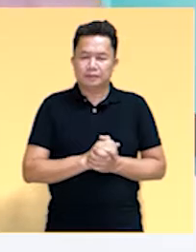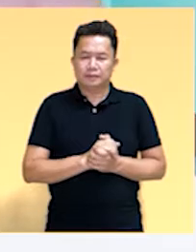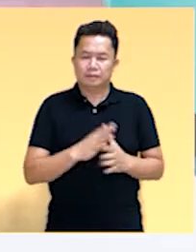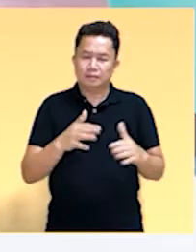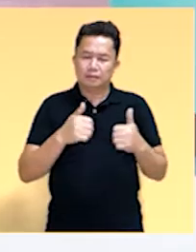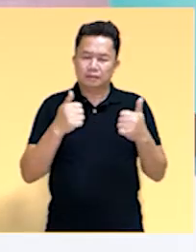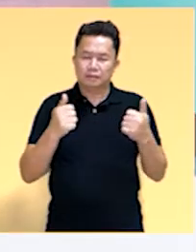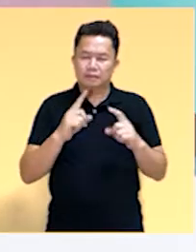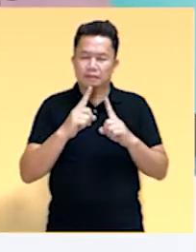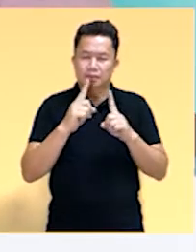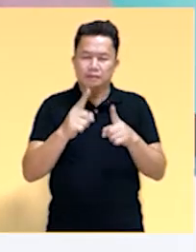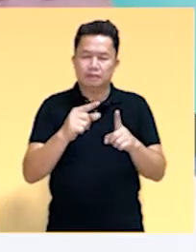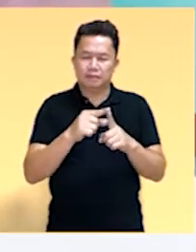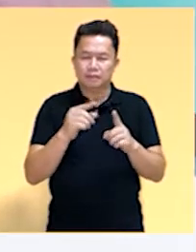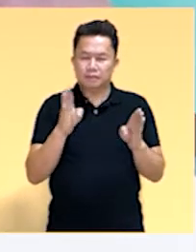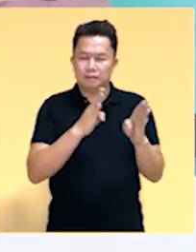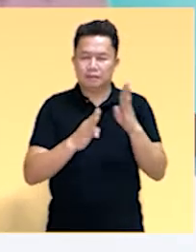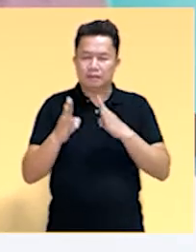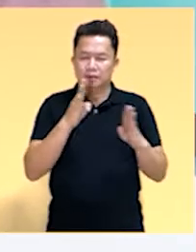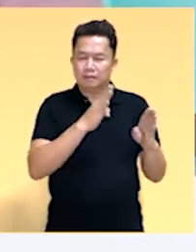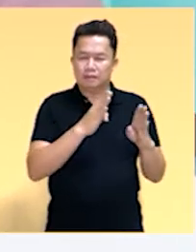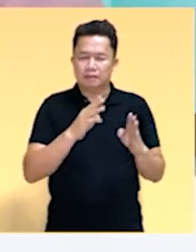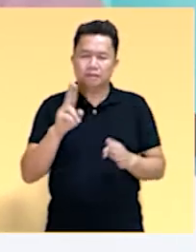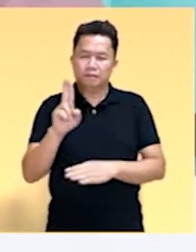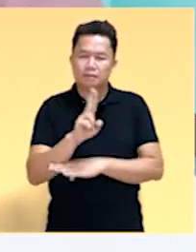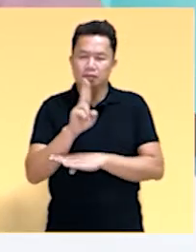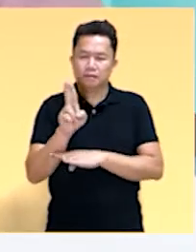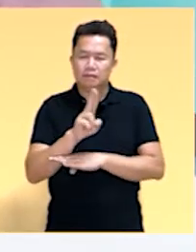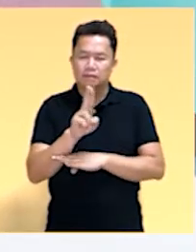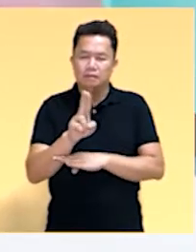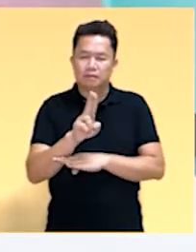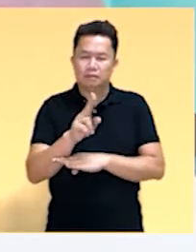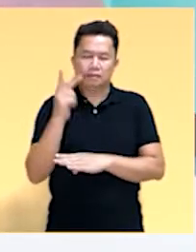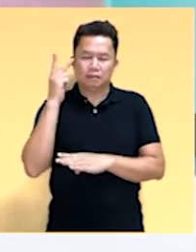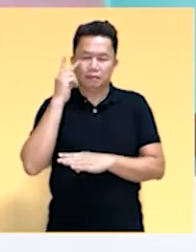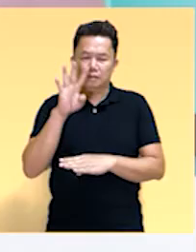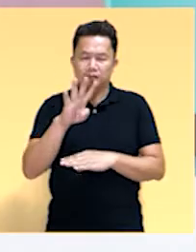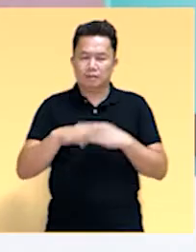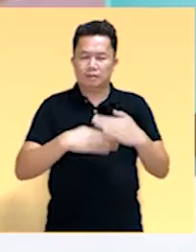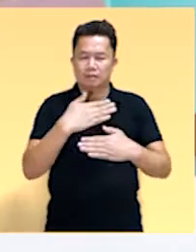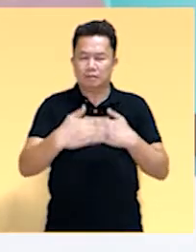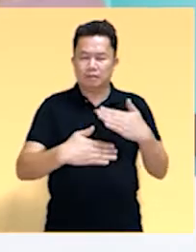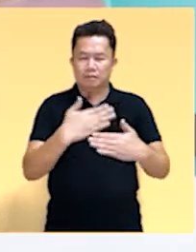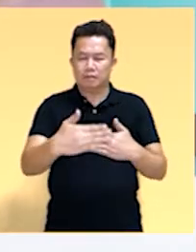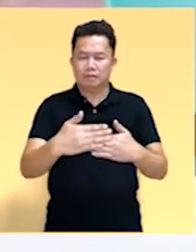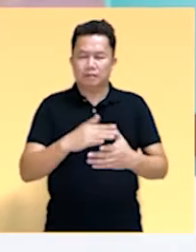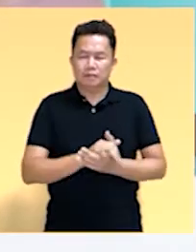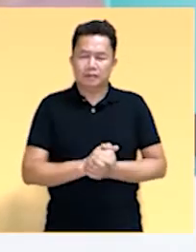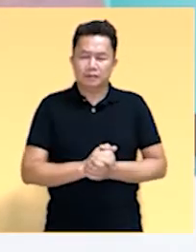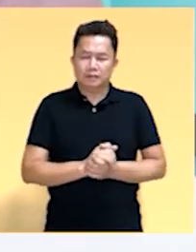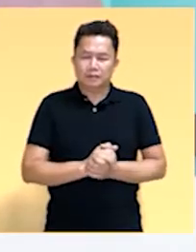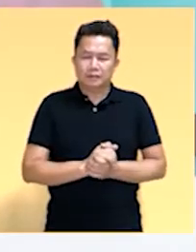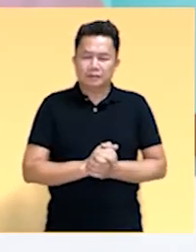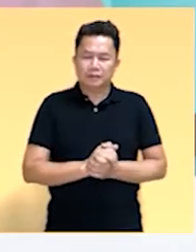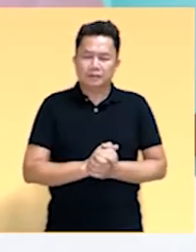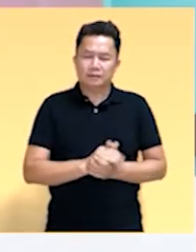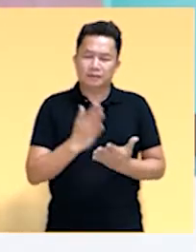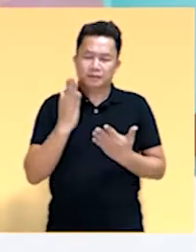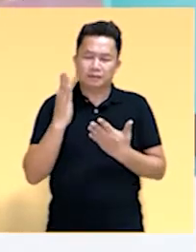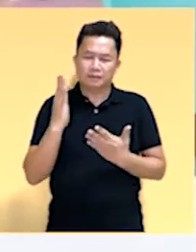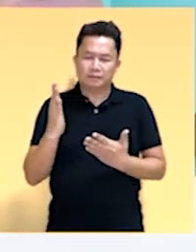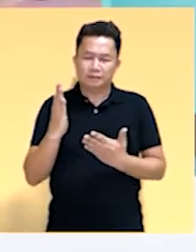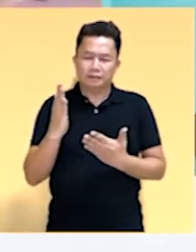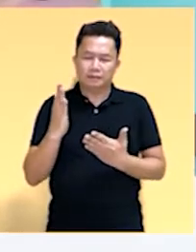Paano natin masasagot ang word problem na ito gamit ang Polya's 4-step procedure? Iyan ang